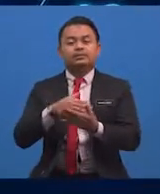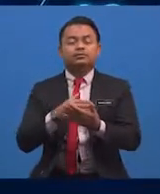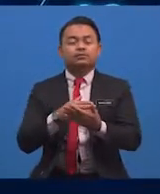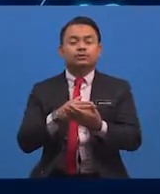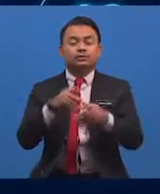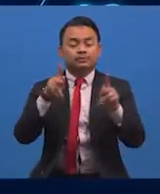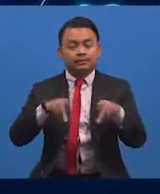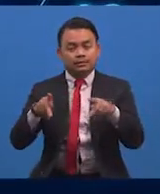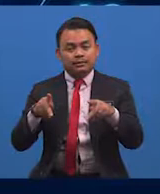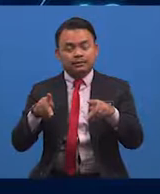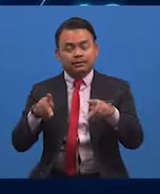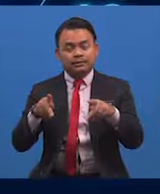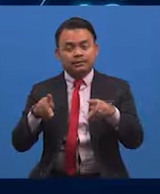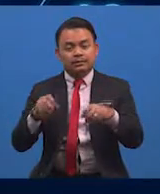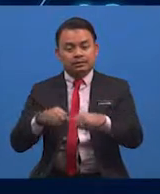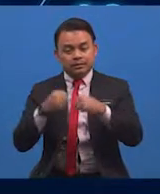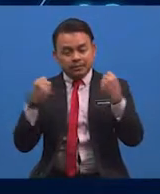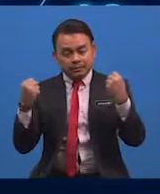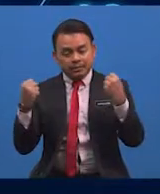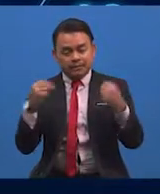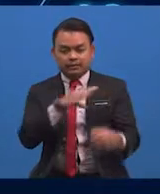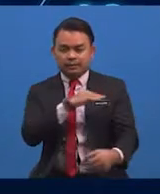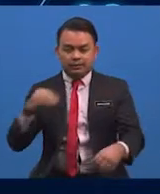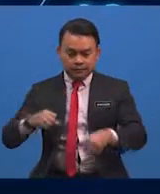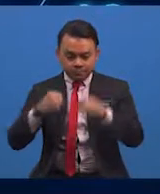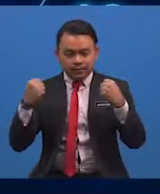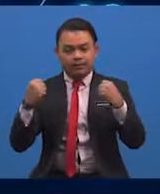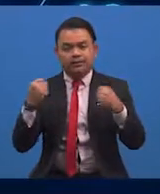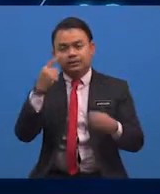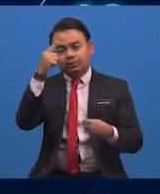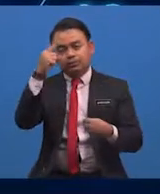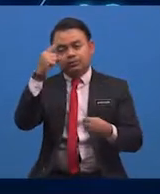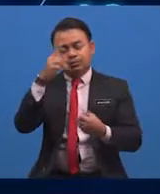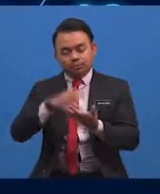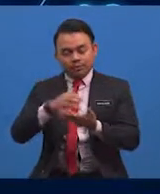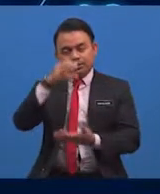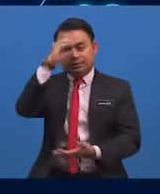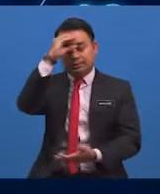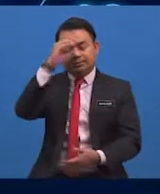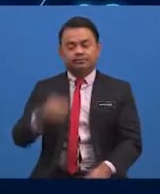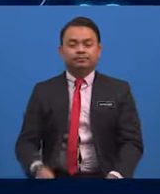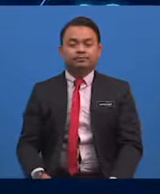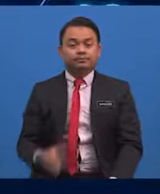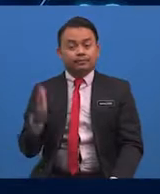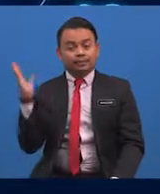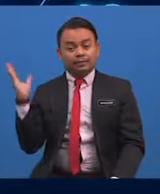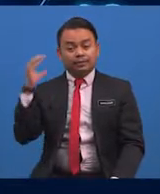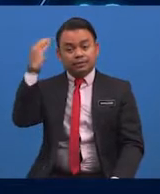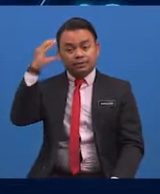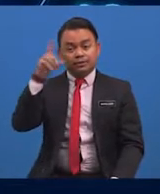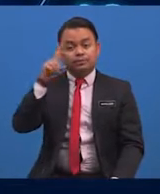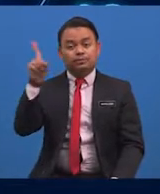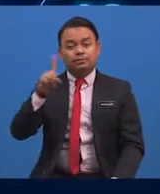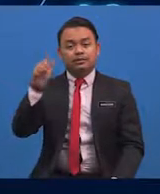dalam keadaan sihat dan sentiasa bersemangat untuk menuntut ilmu. Saya, Muhammad Zairul bin